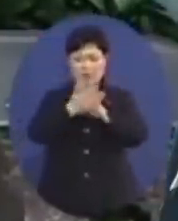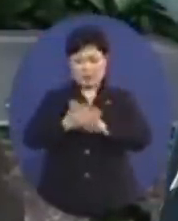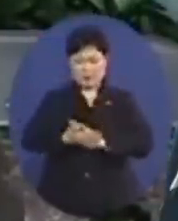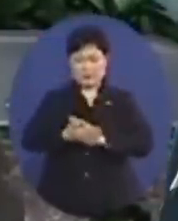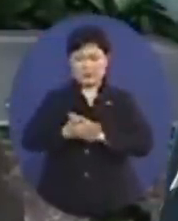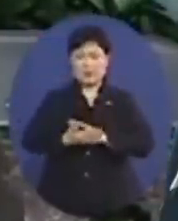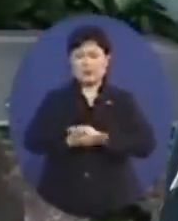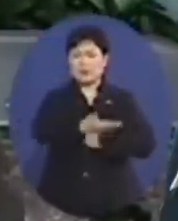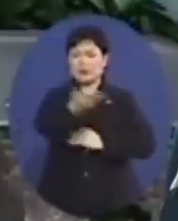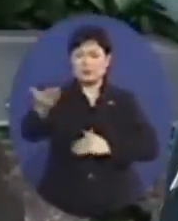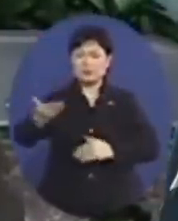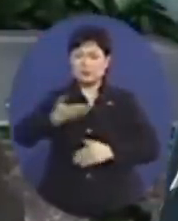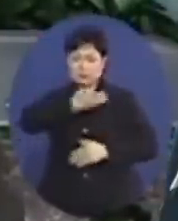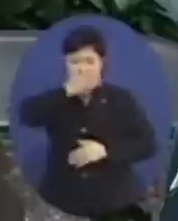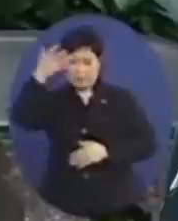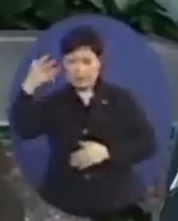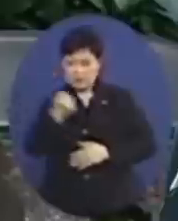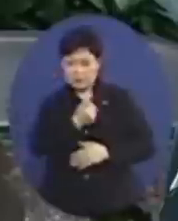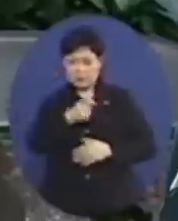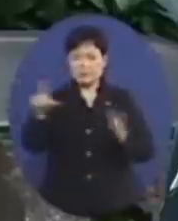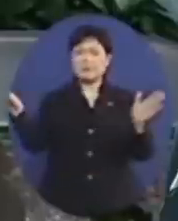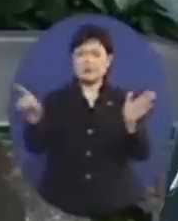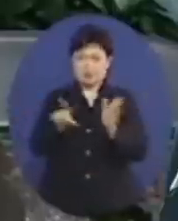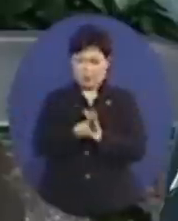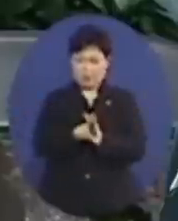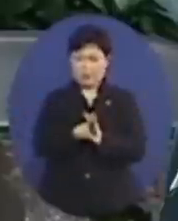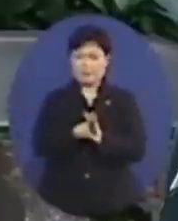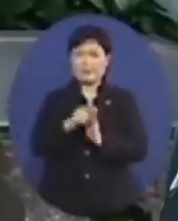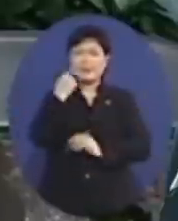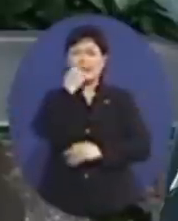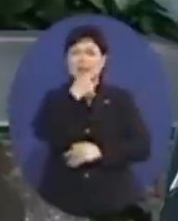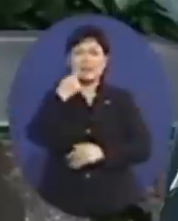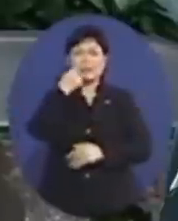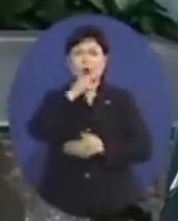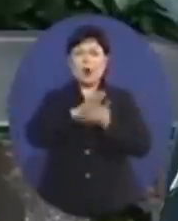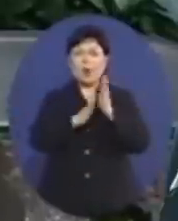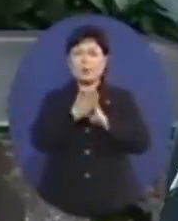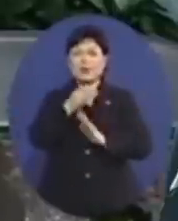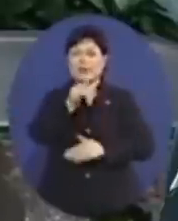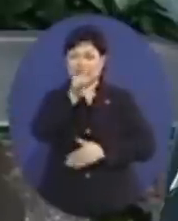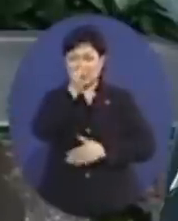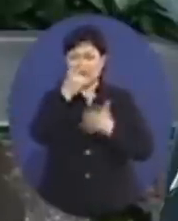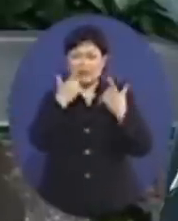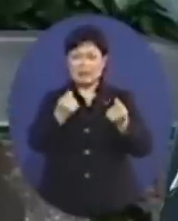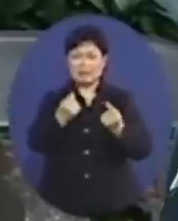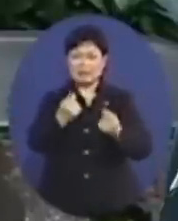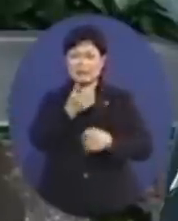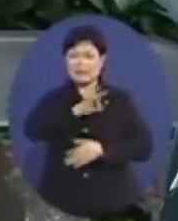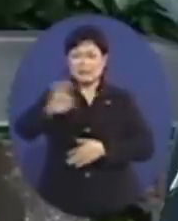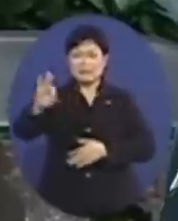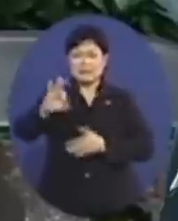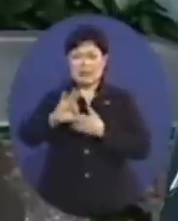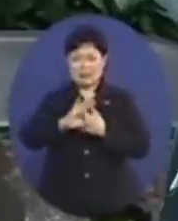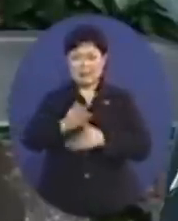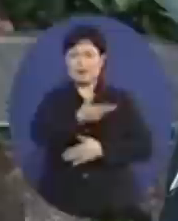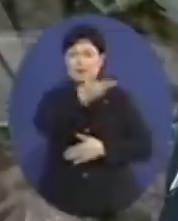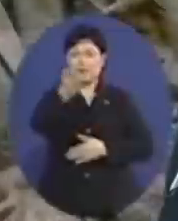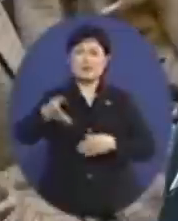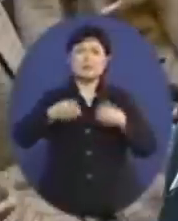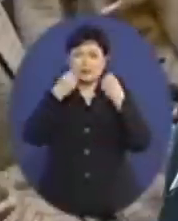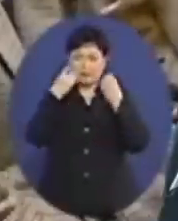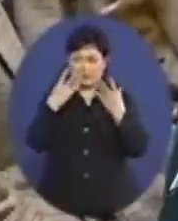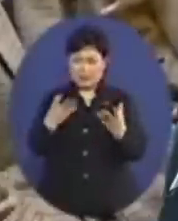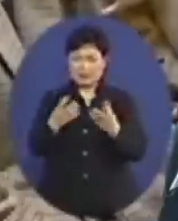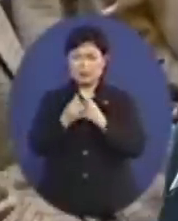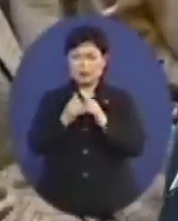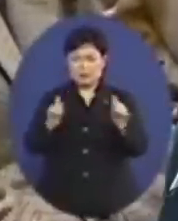꿈꾸고 믿고 입으로 없는 것을 있는 것까지 시인하면 여러분은 새로운 인종이